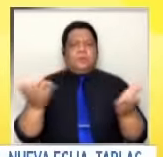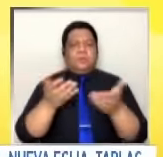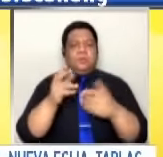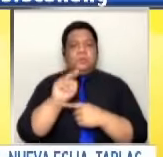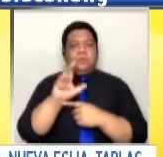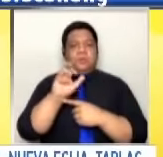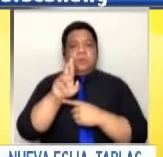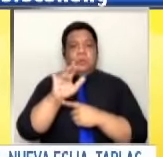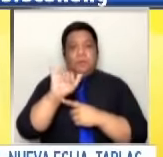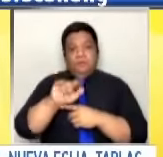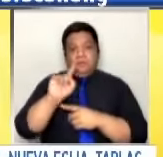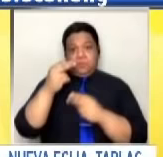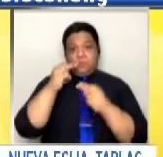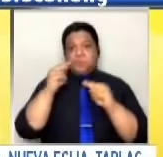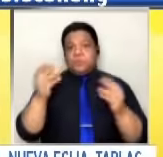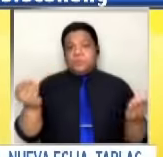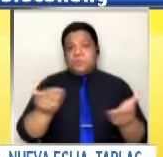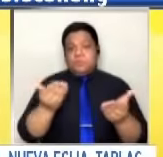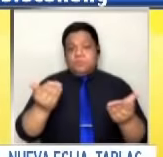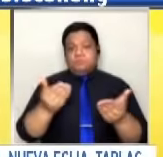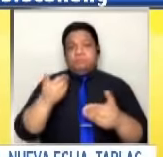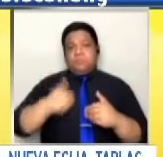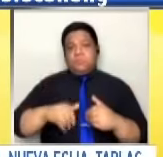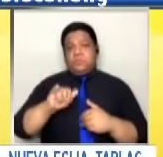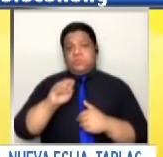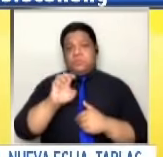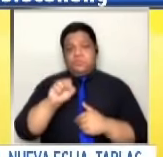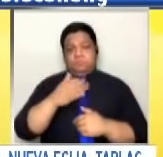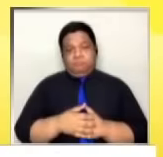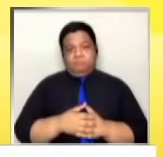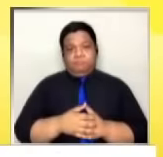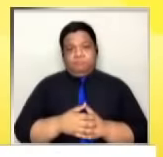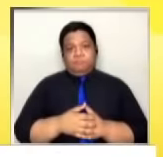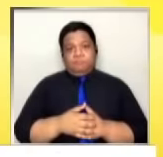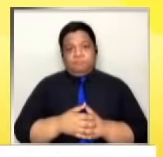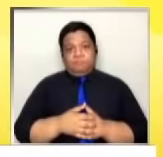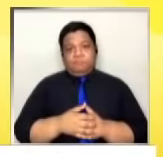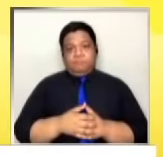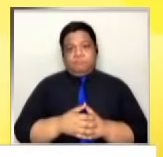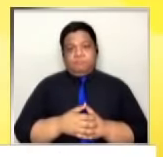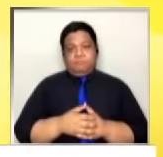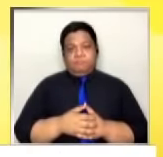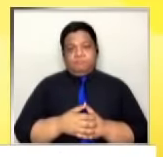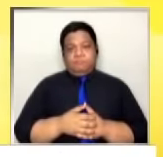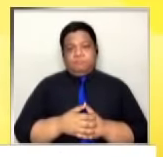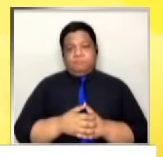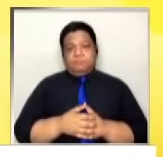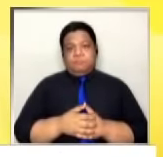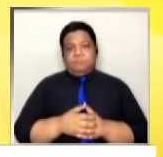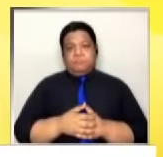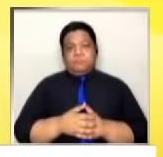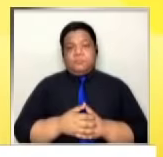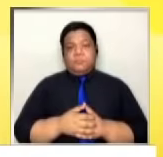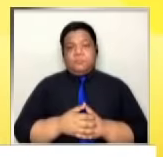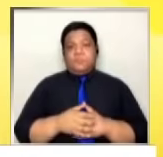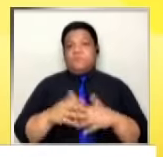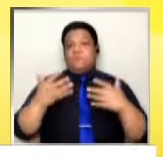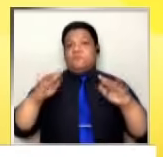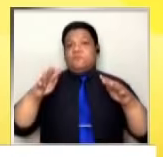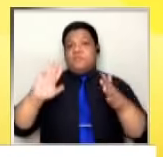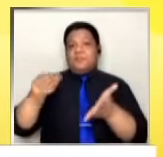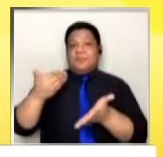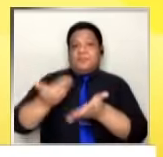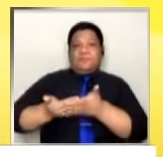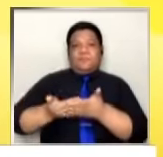Quezon City. Ako po si James Agustin, buong puso para sa Pilipino. Dumating na sa bansa ang 1 million doses ng CoronaVac,